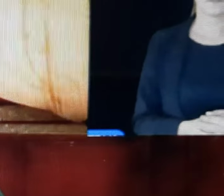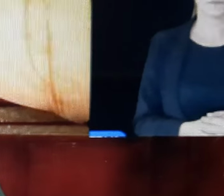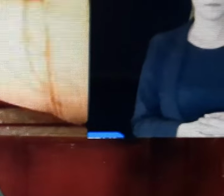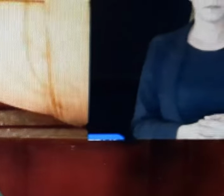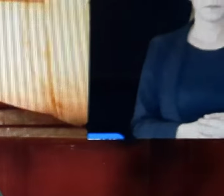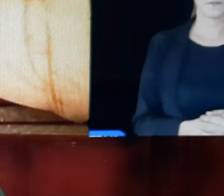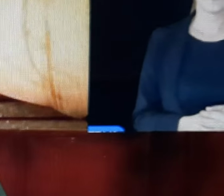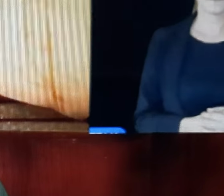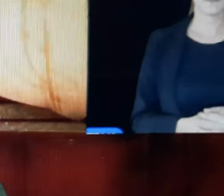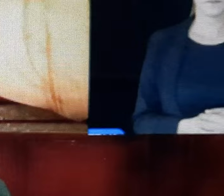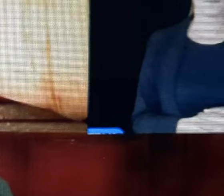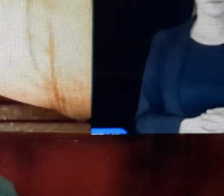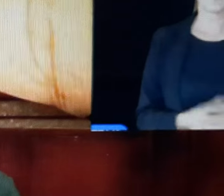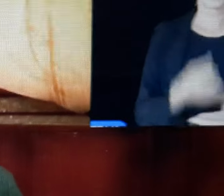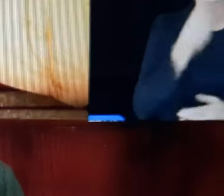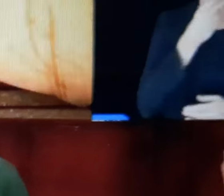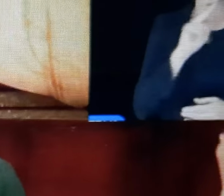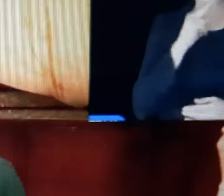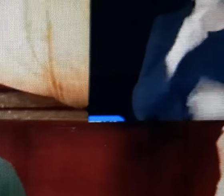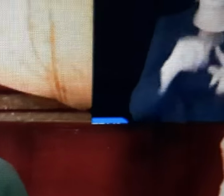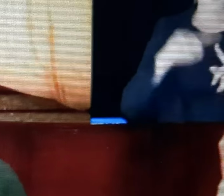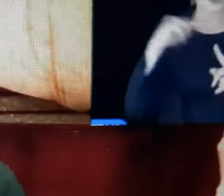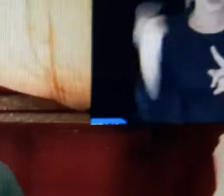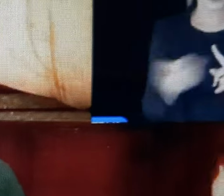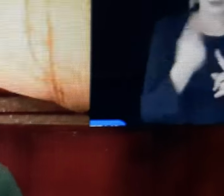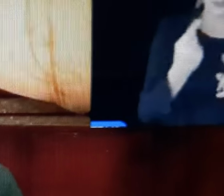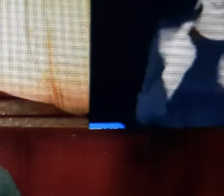Buon pomeriggio a tutte e a tutti.